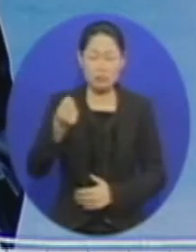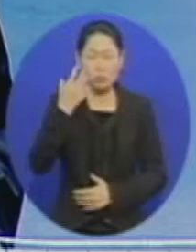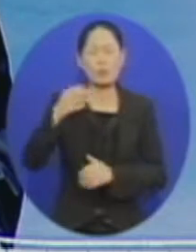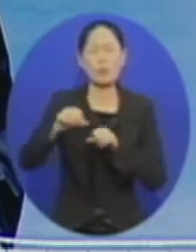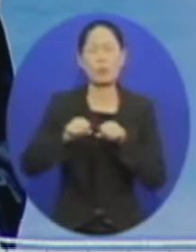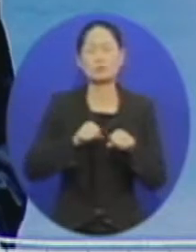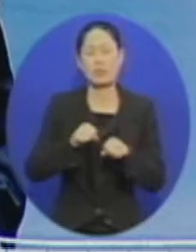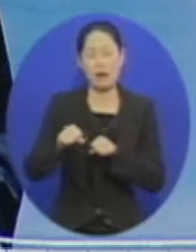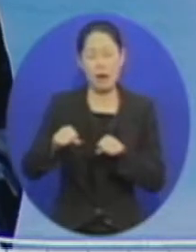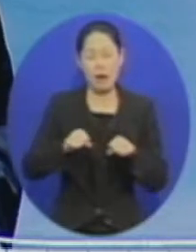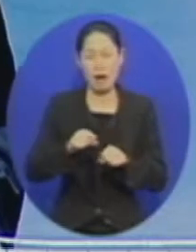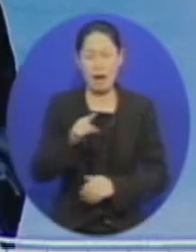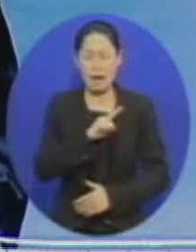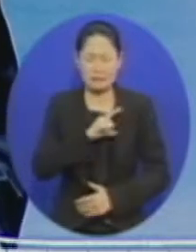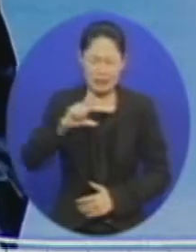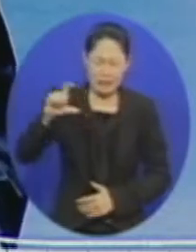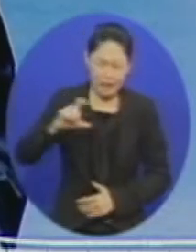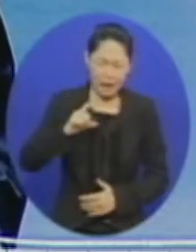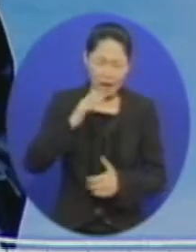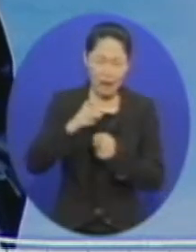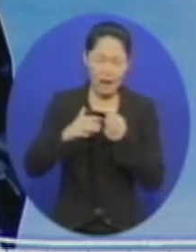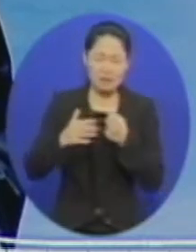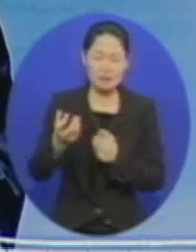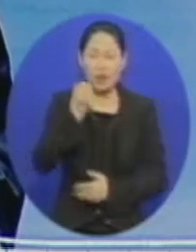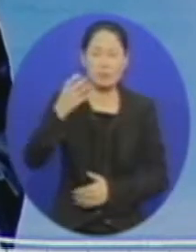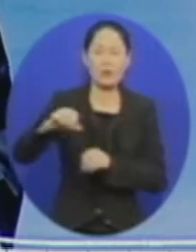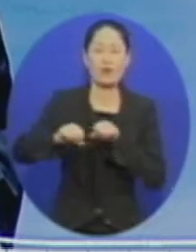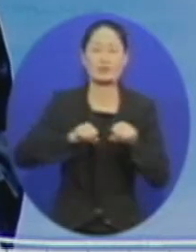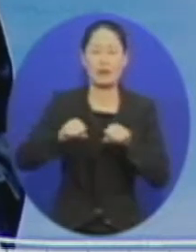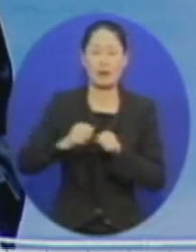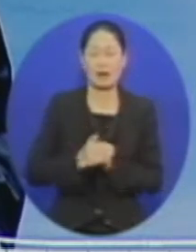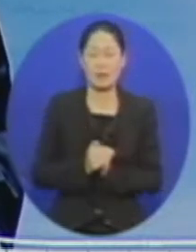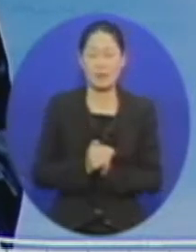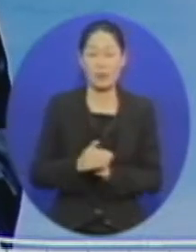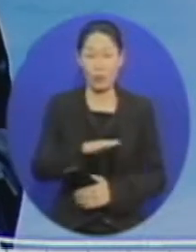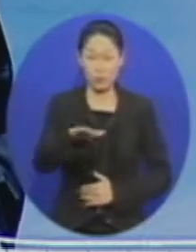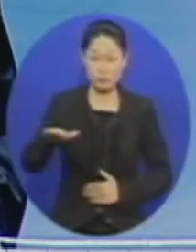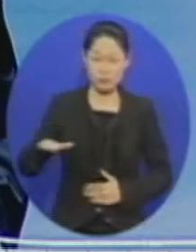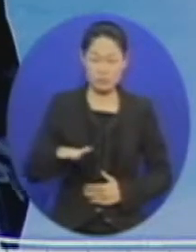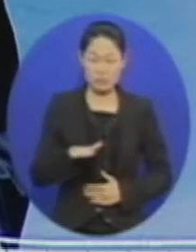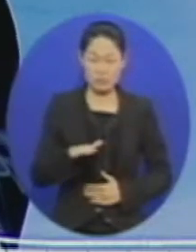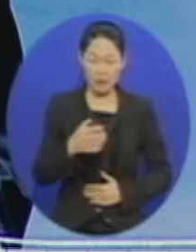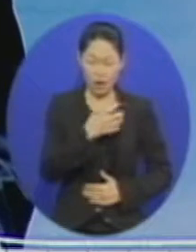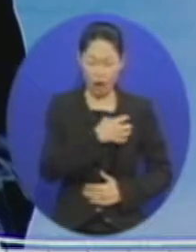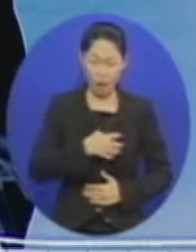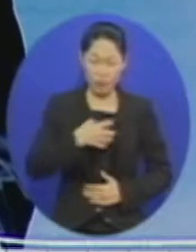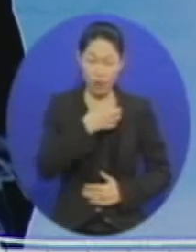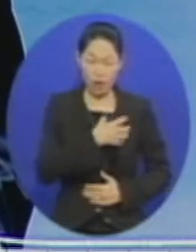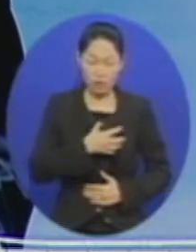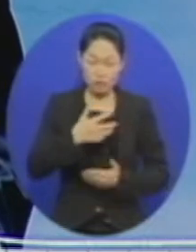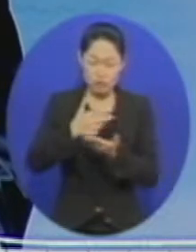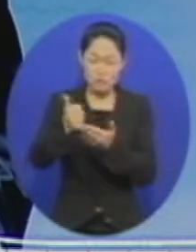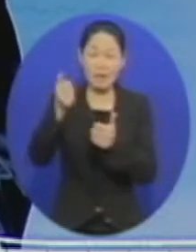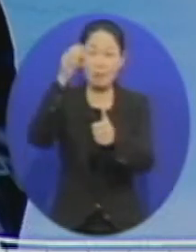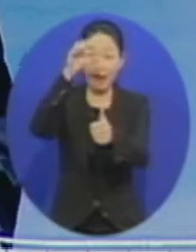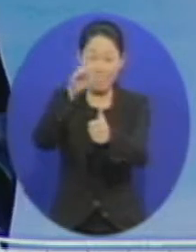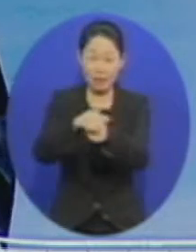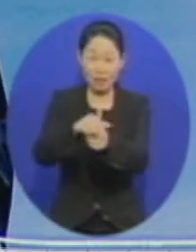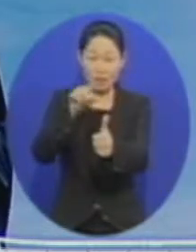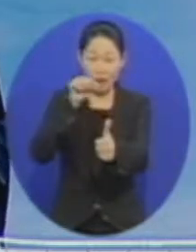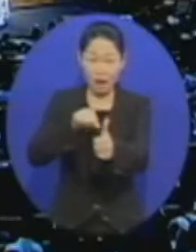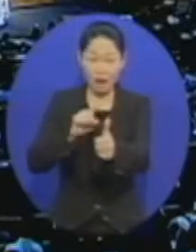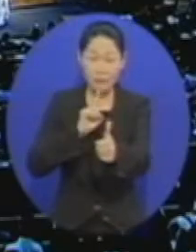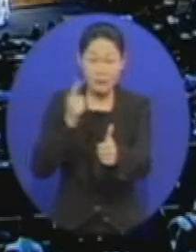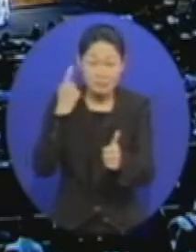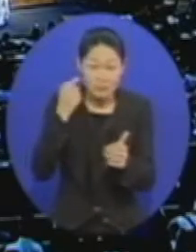역사 줘 가장 강력한 성령님의 없어요 여러분 염려를 주님께 맡겨 버리라 그런